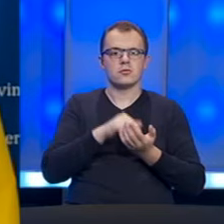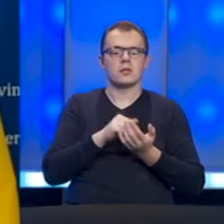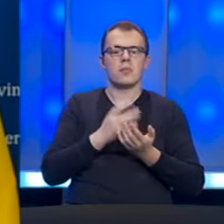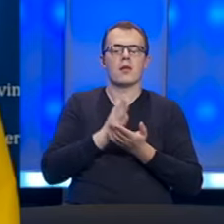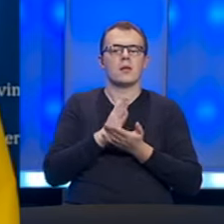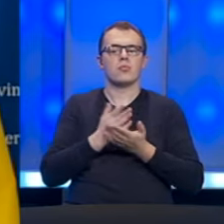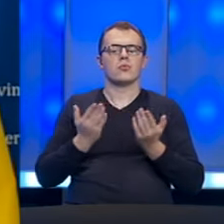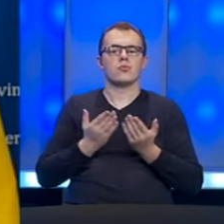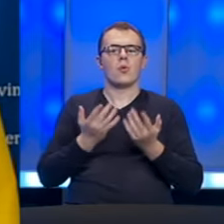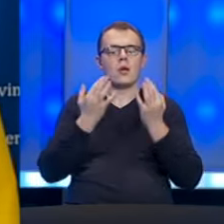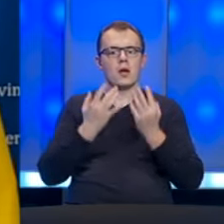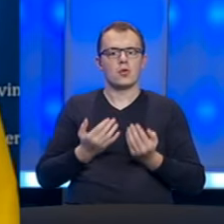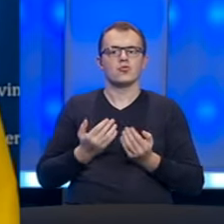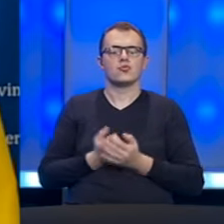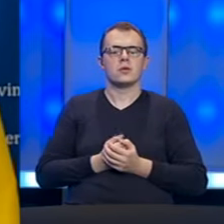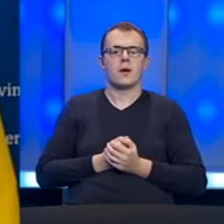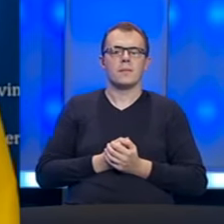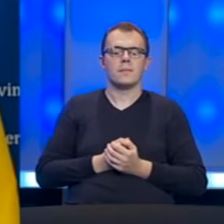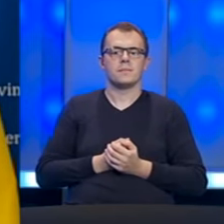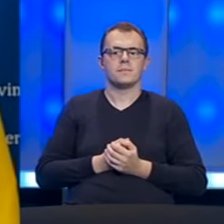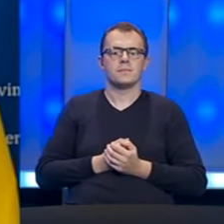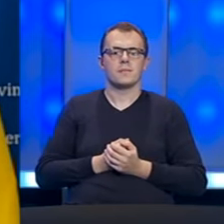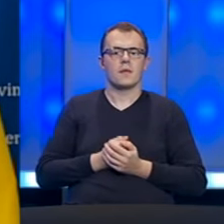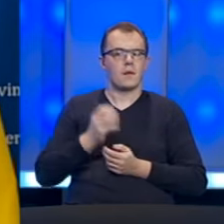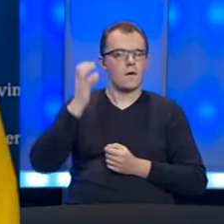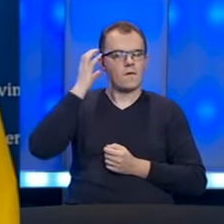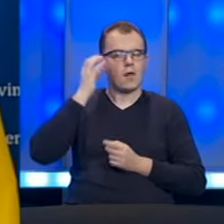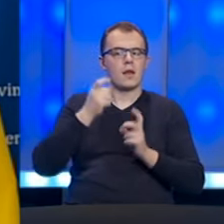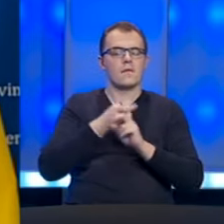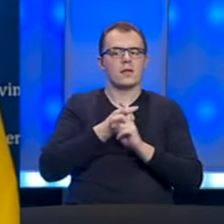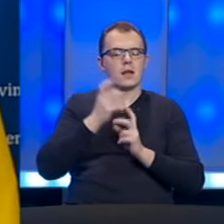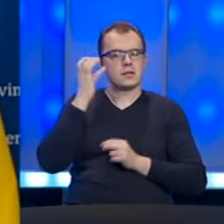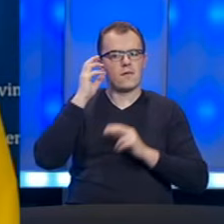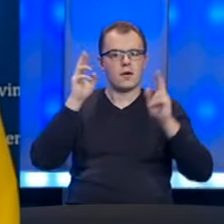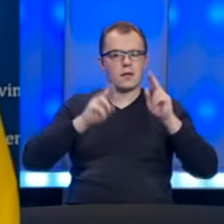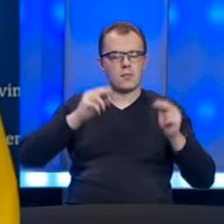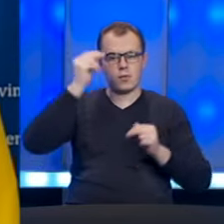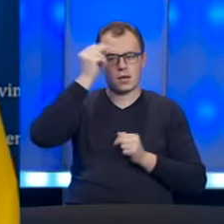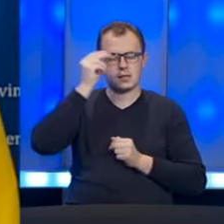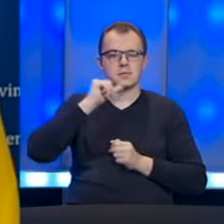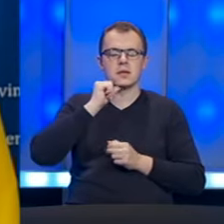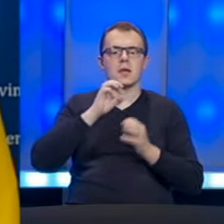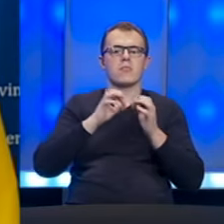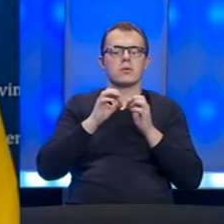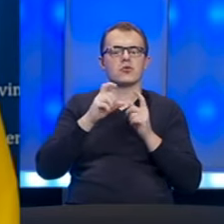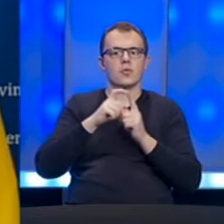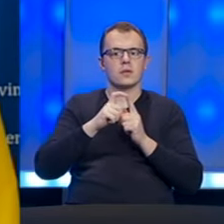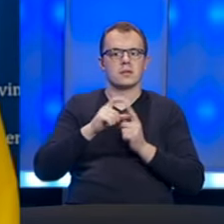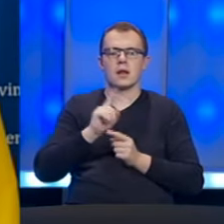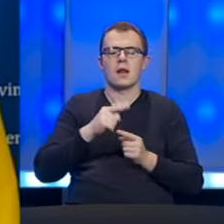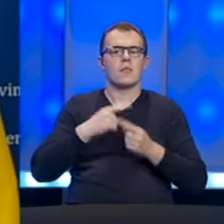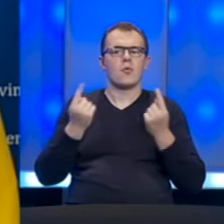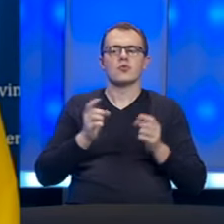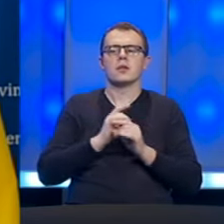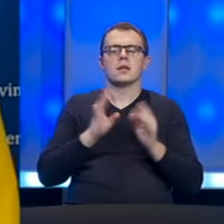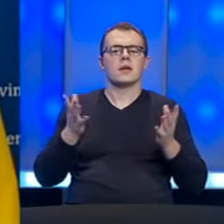budu na računima Vlade Federacije, Vlade Republike Srpske i Brčkog distrikta. Ne postoji